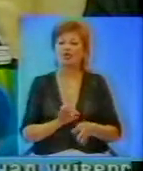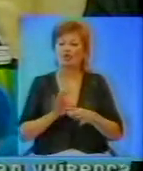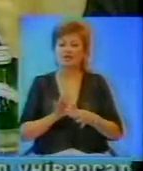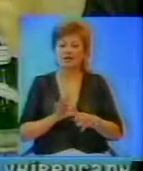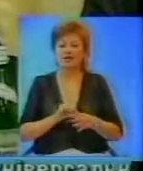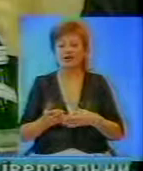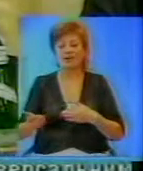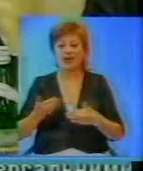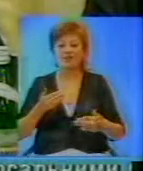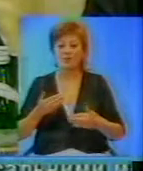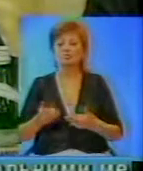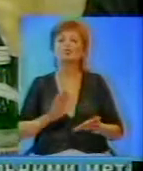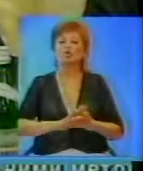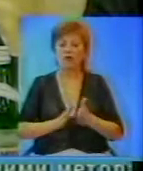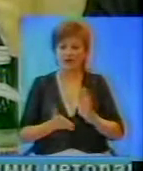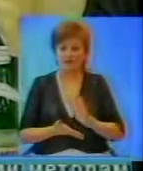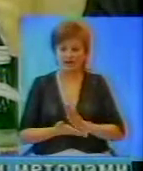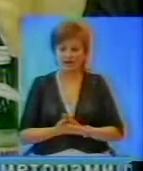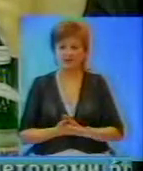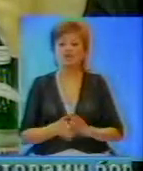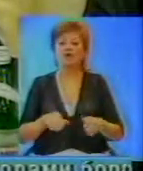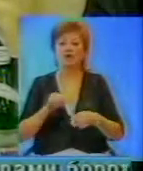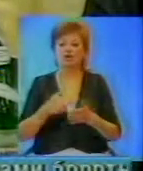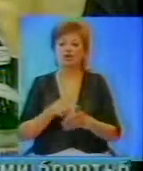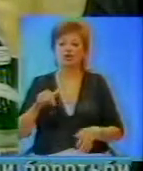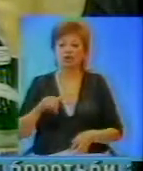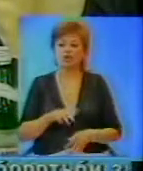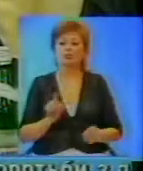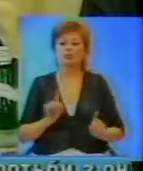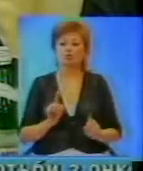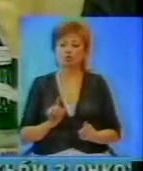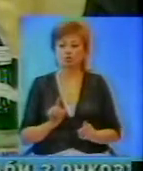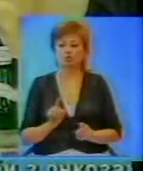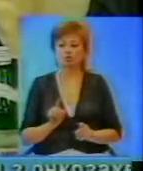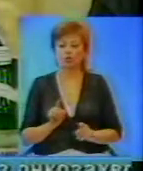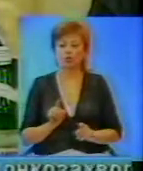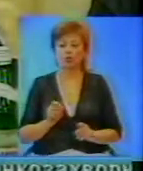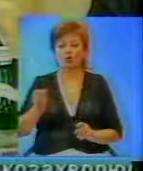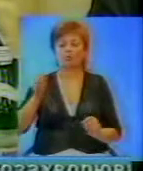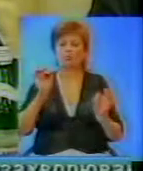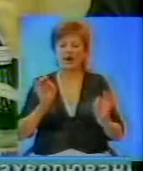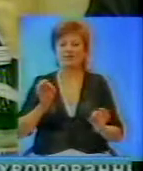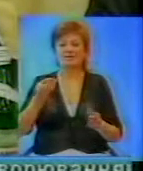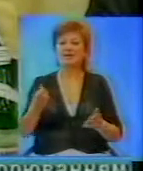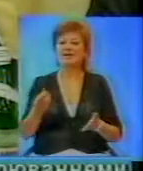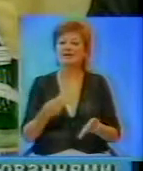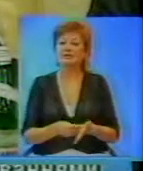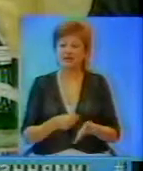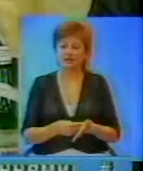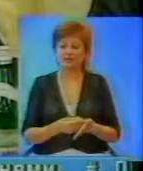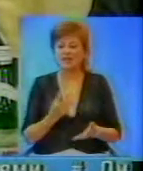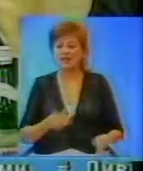чи пізно договоримося, дійдемо до того, що до розумної ціни. Тому